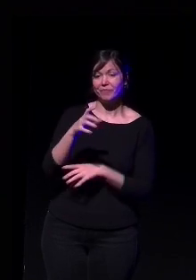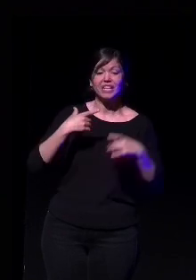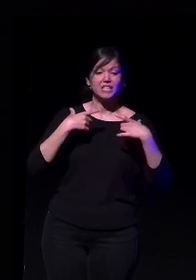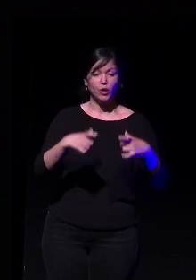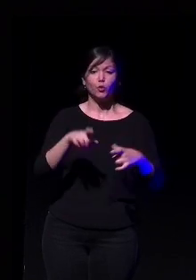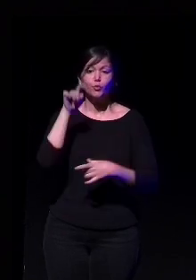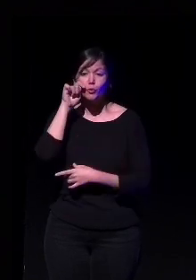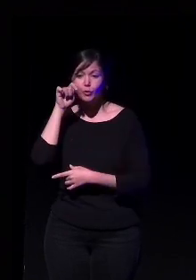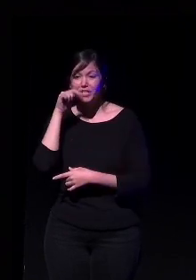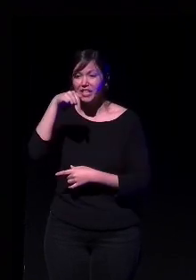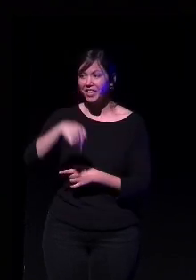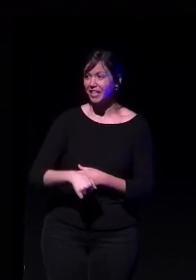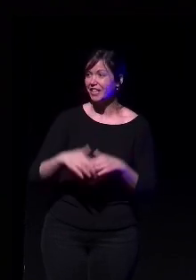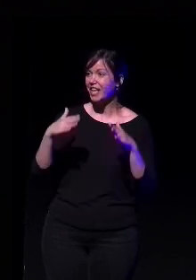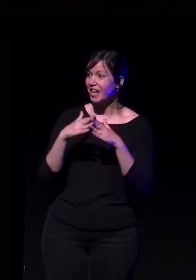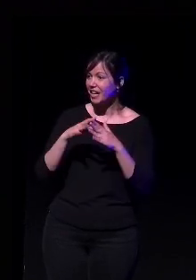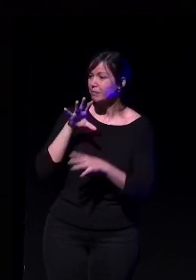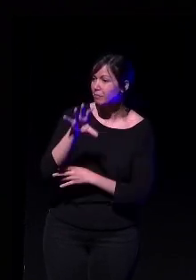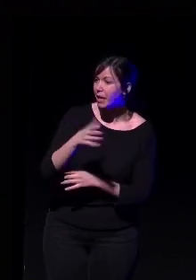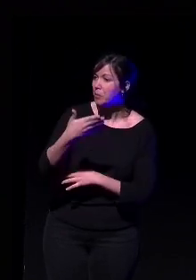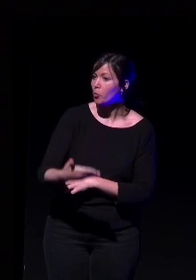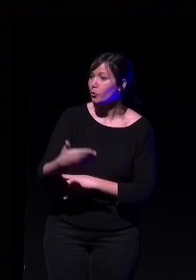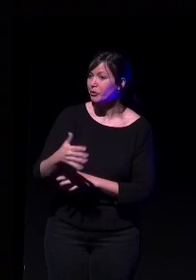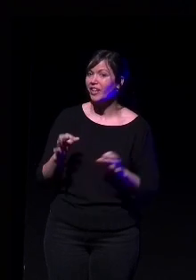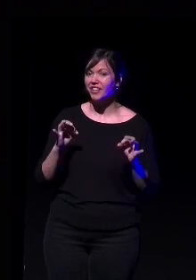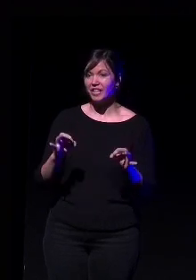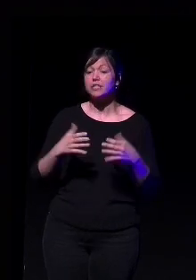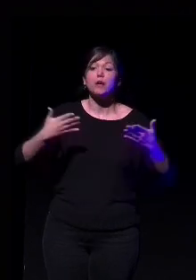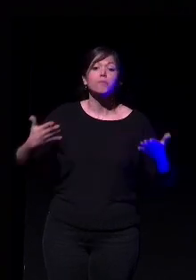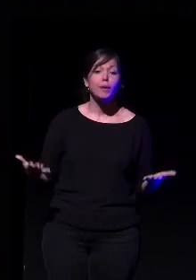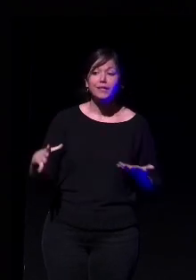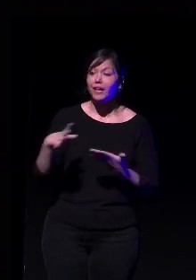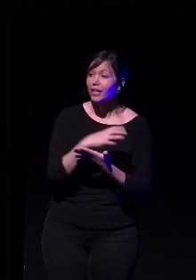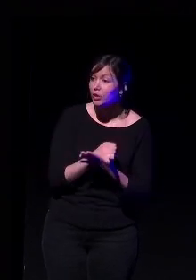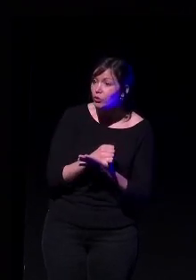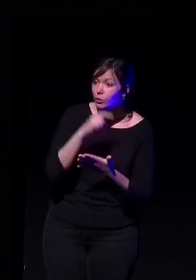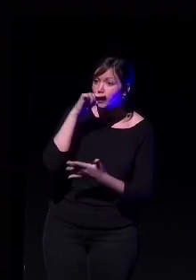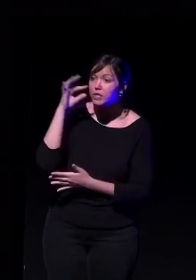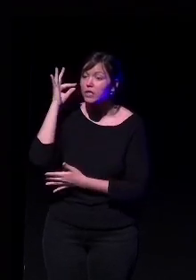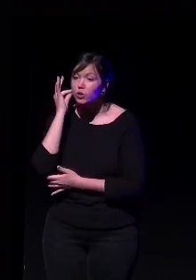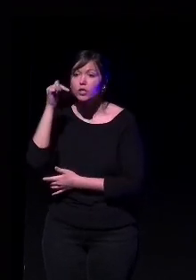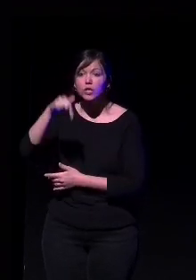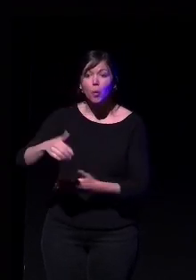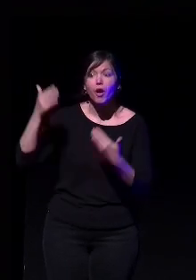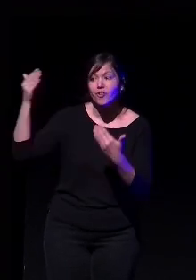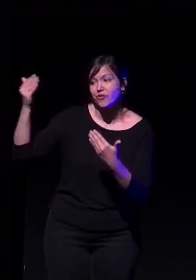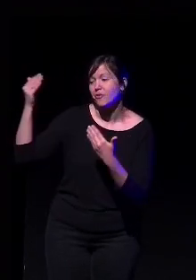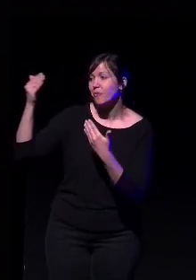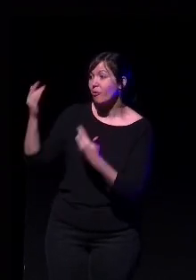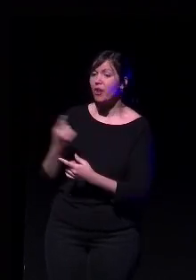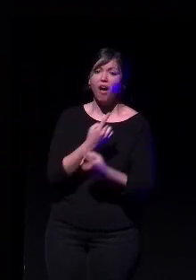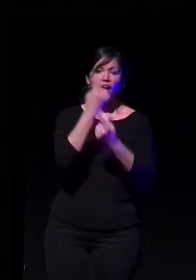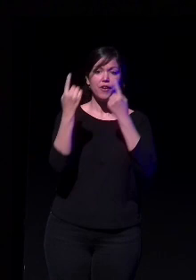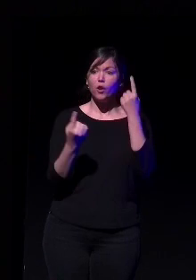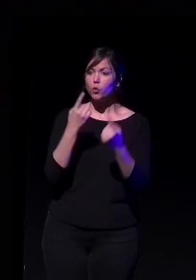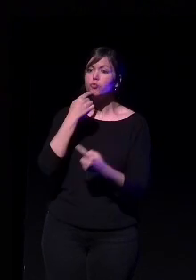al sector turístic de casa nostra, tan important que és. Per tant, a tots i a totes, avui, enhorabona. En alguns us ho vaig